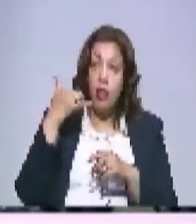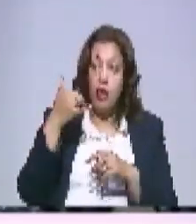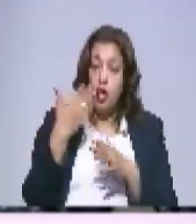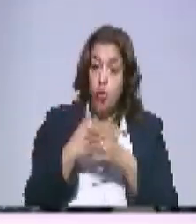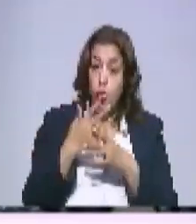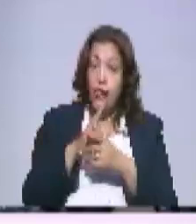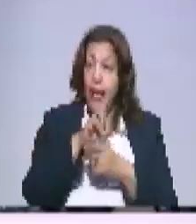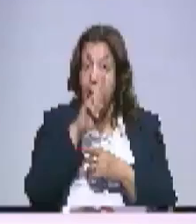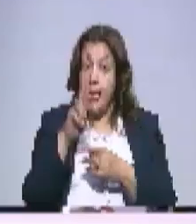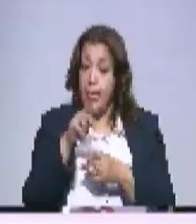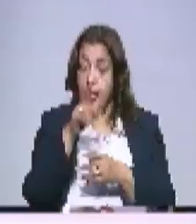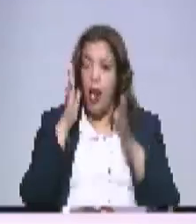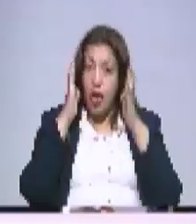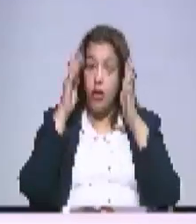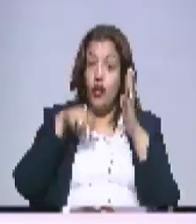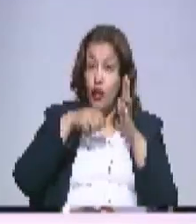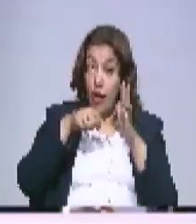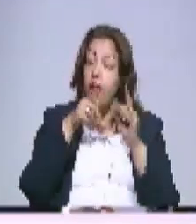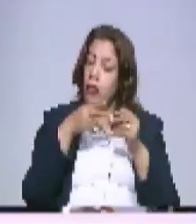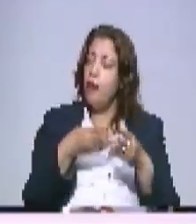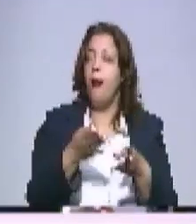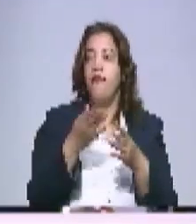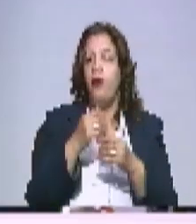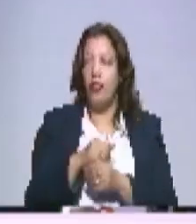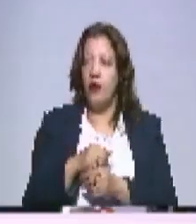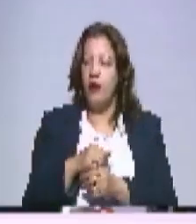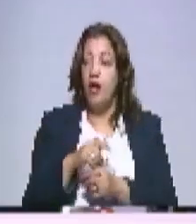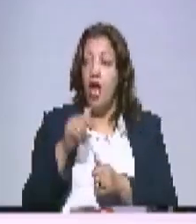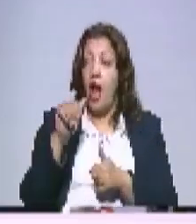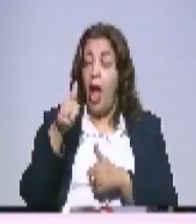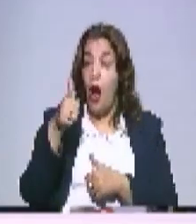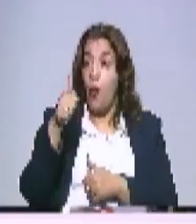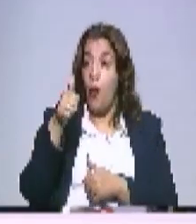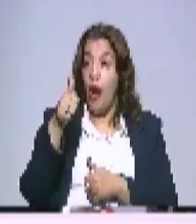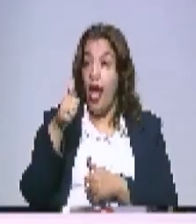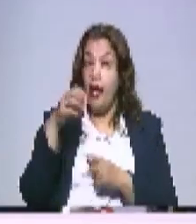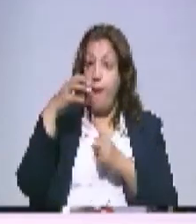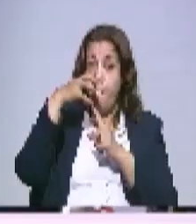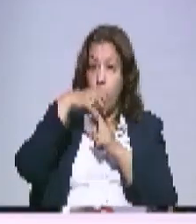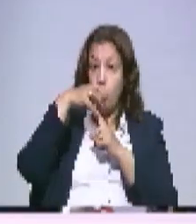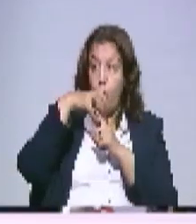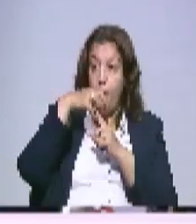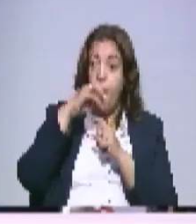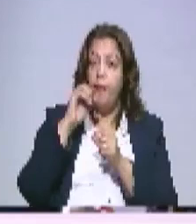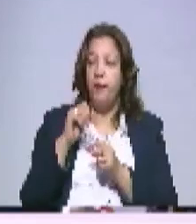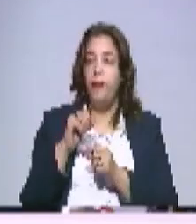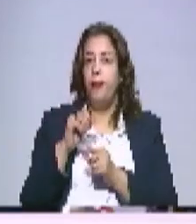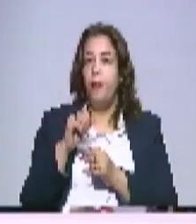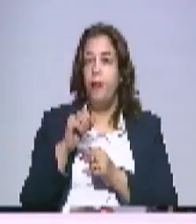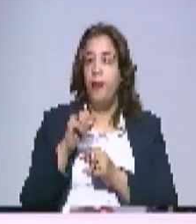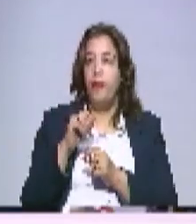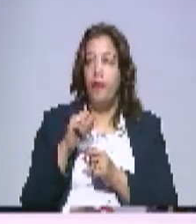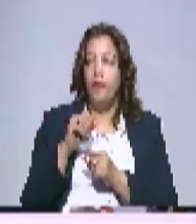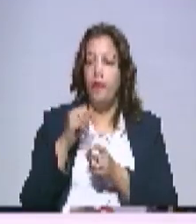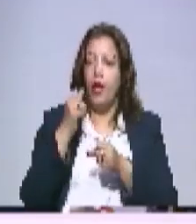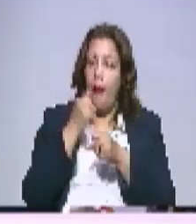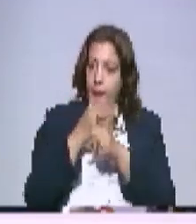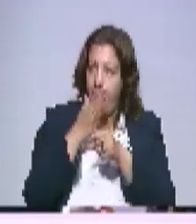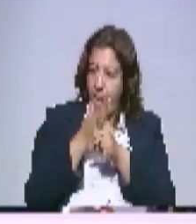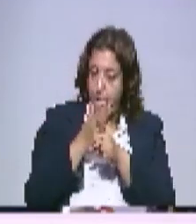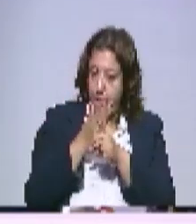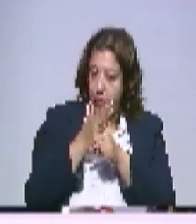عليه. تمام يا شيف. اول حاجه المشروم؟ لا، احنا خدنا البصله